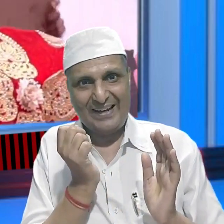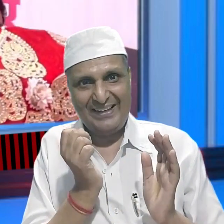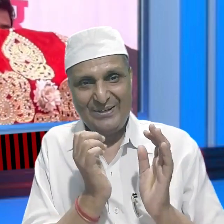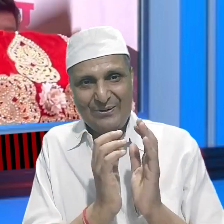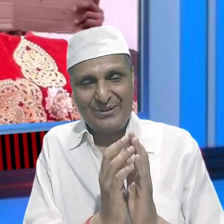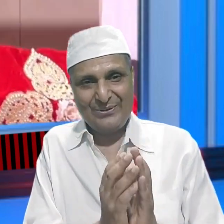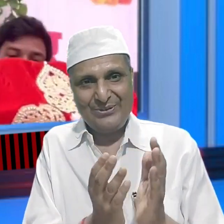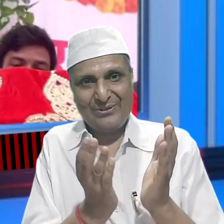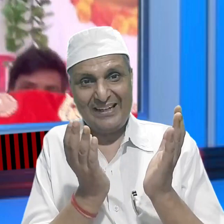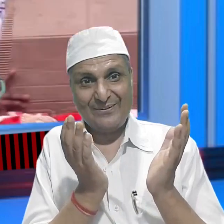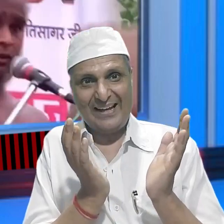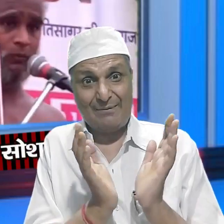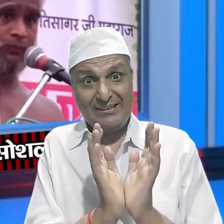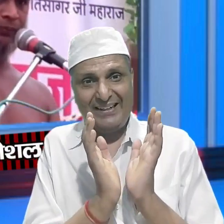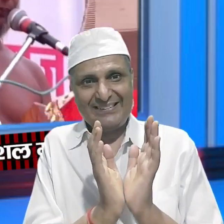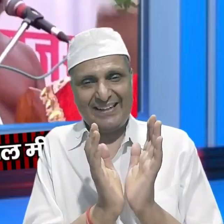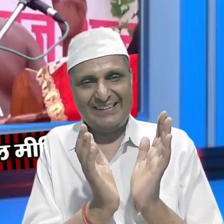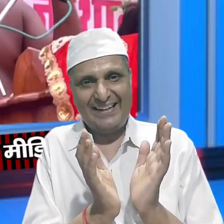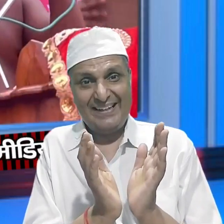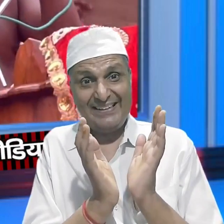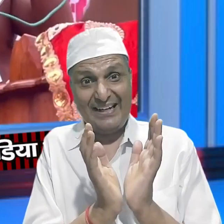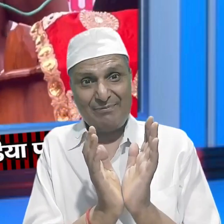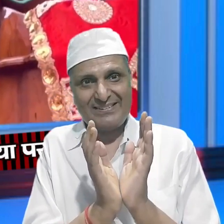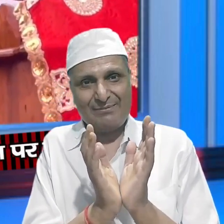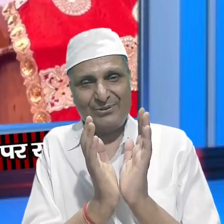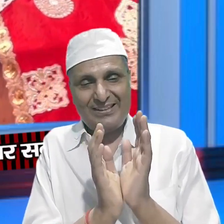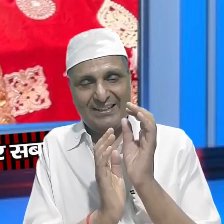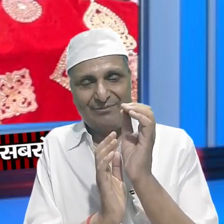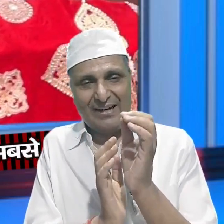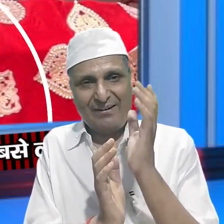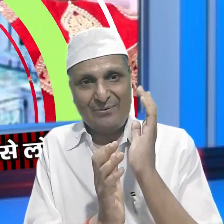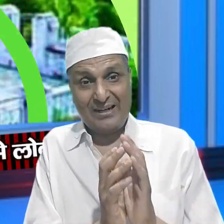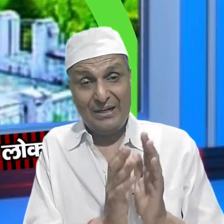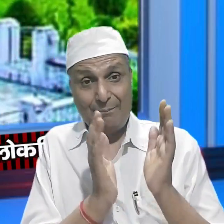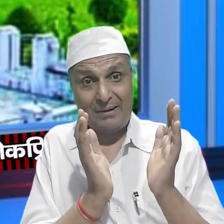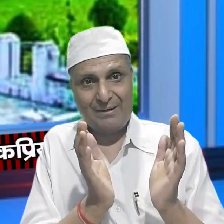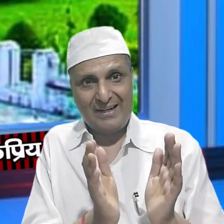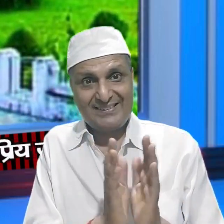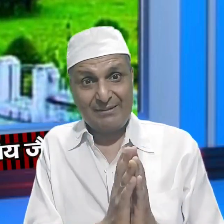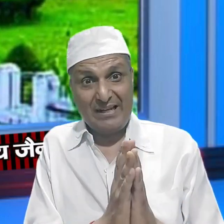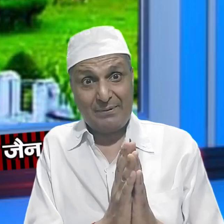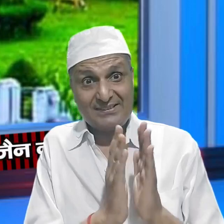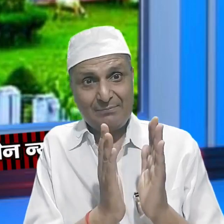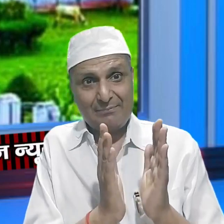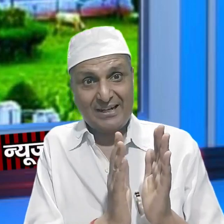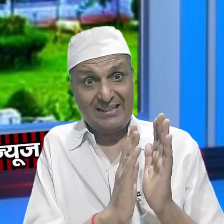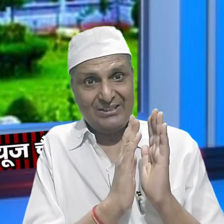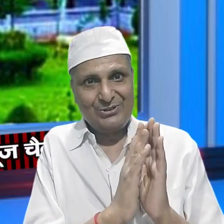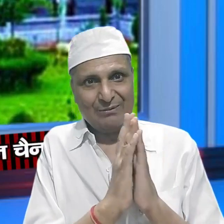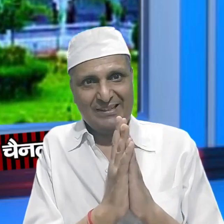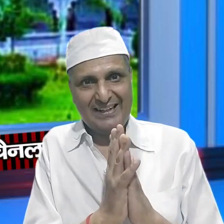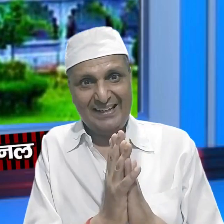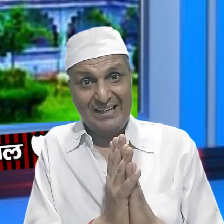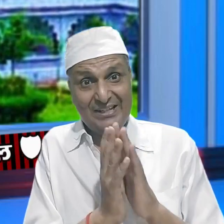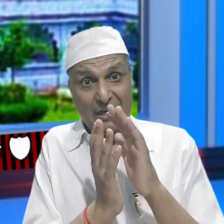खिसते हुए आए और क्यों जीर्णोद्धार हो रहा है अब इसका, कहते हैं यहाँ पर सब कुछ वाह वाह होगा। बड़ा मानस्थम है यहाँ पर संगमरमर का